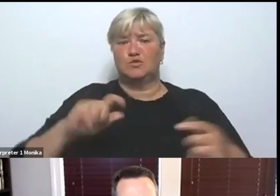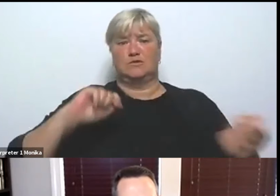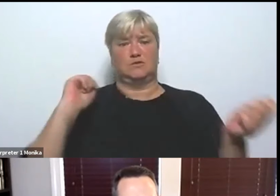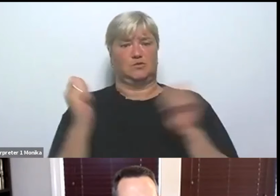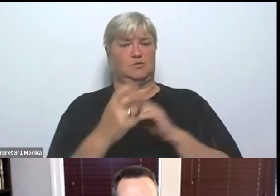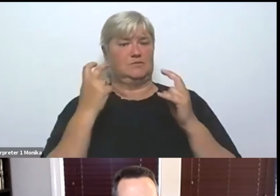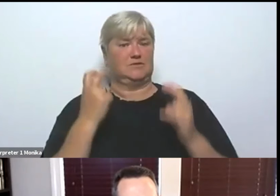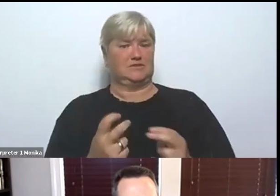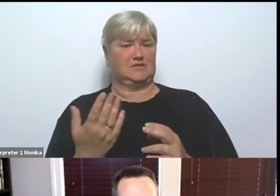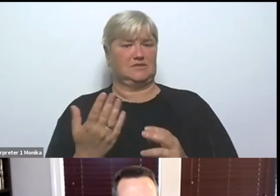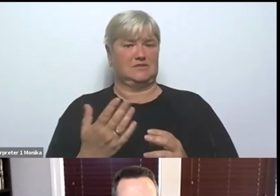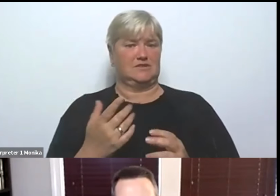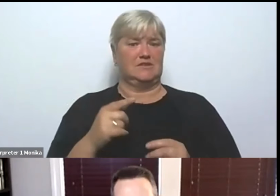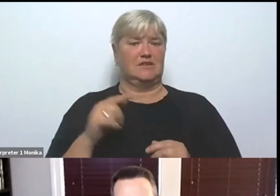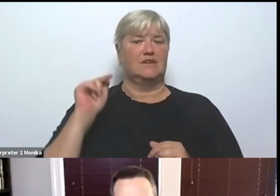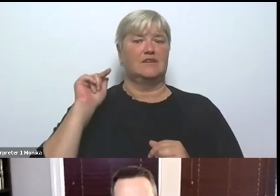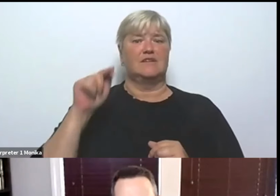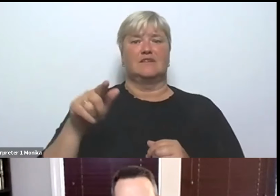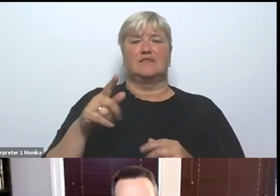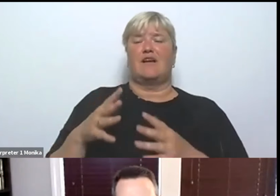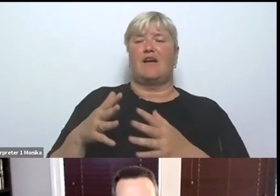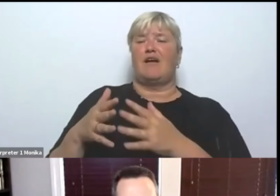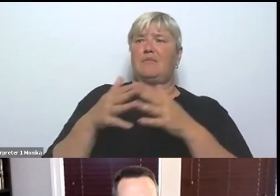in den Vereinigten Staaten von Amerika